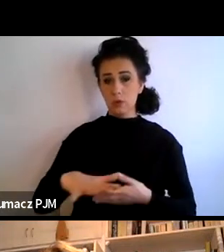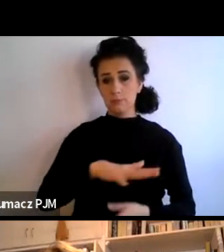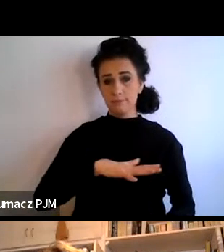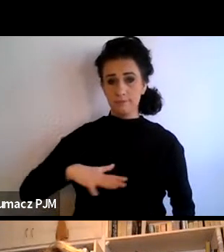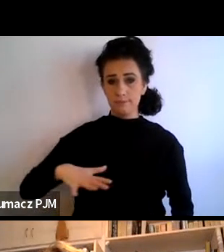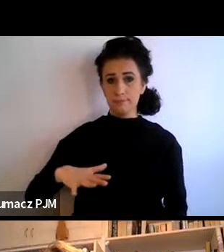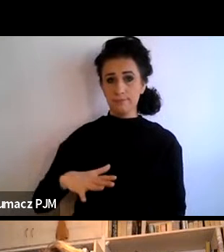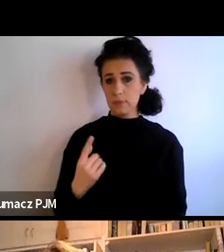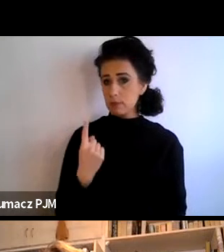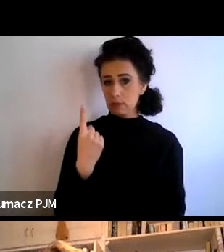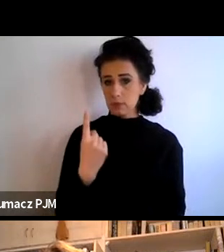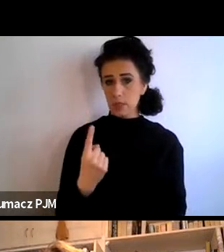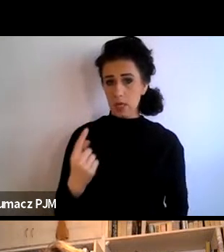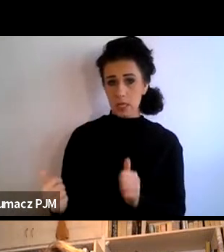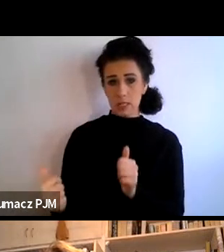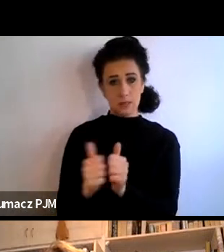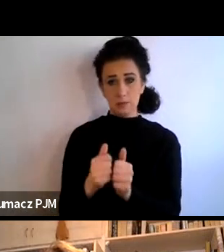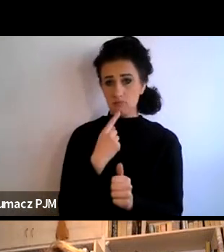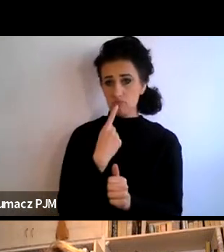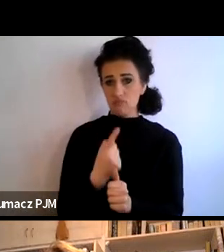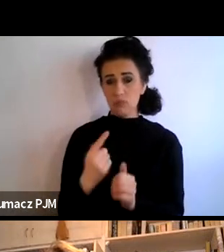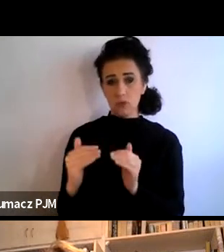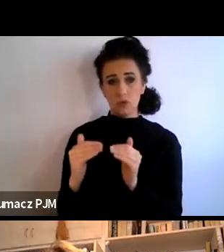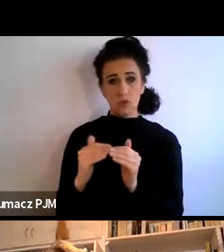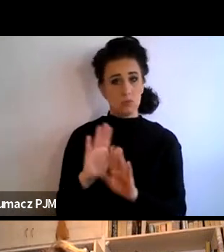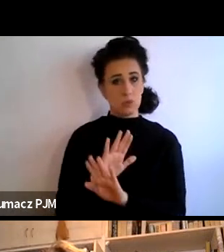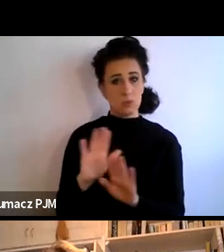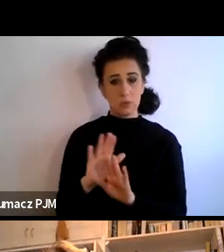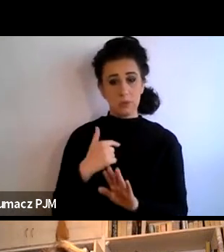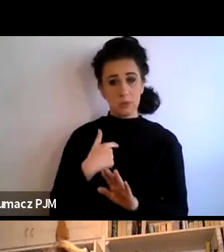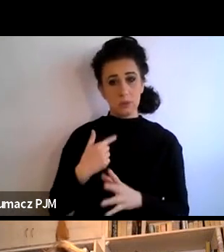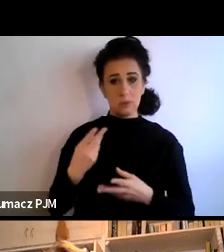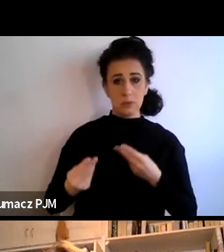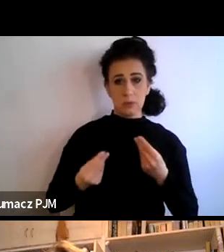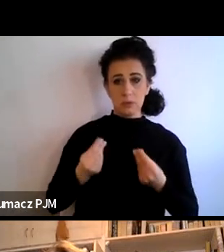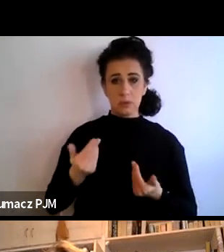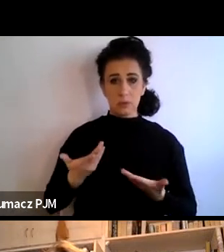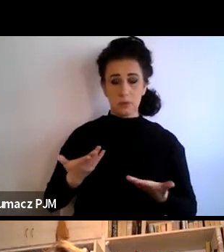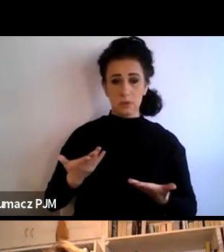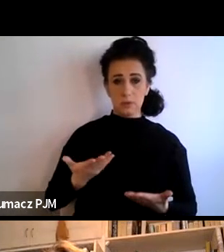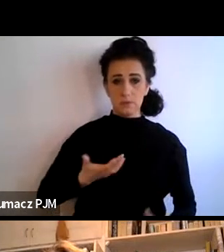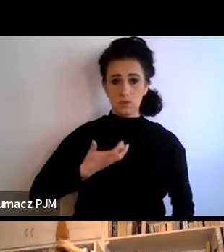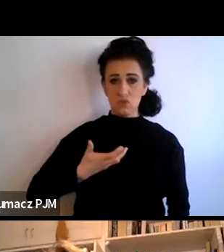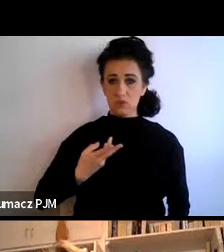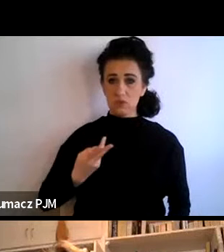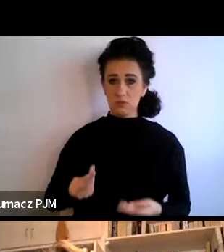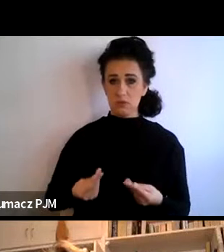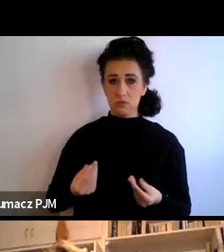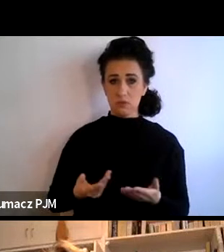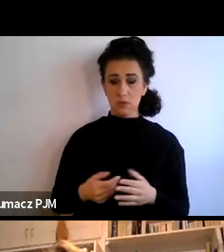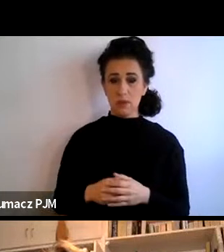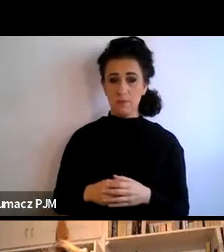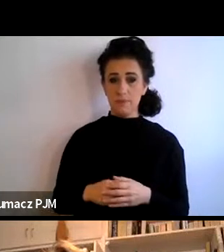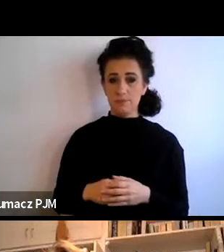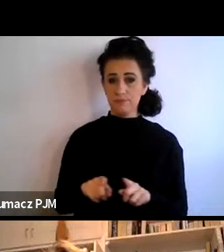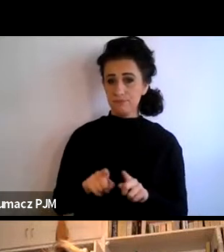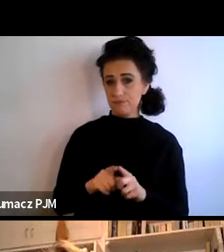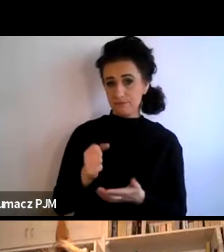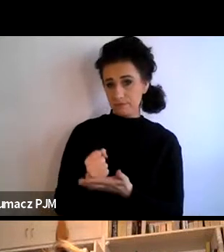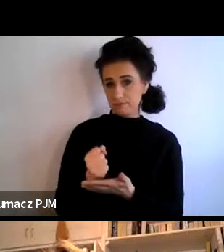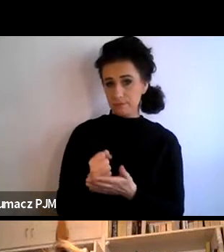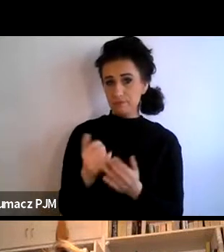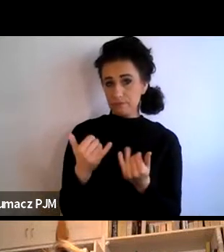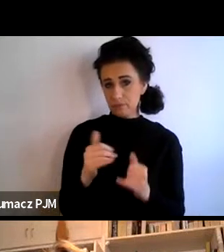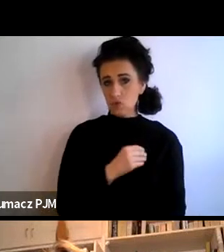asystenci powiedzieli, że oni do nikogo do domu jeździć nie będą, bo oni się będą źle czuć. No a poza tym jest jeszcze kwestia, tak by powiedzmy już